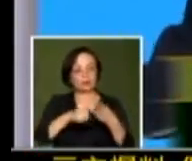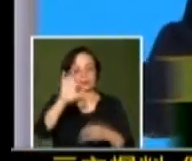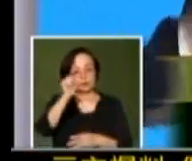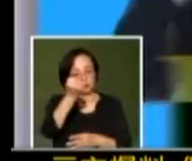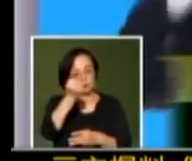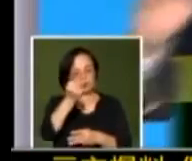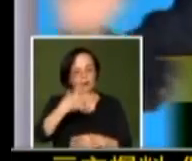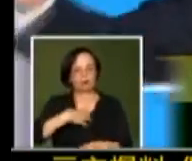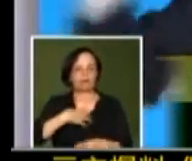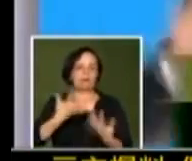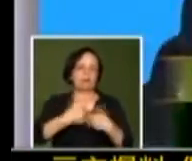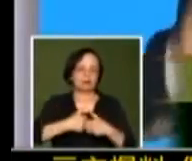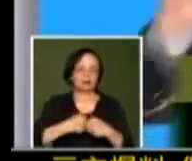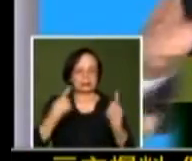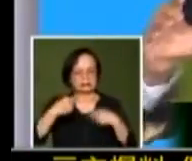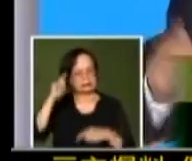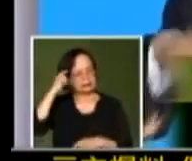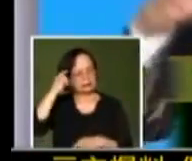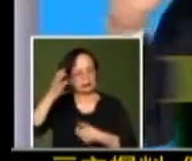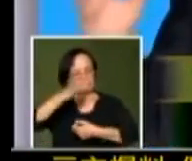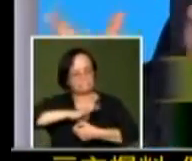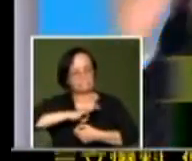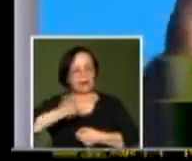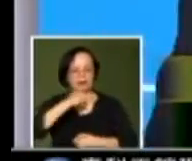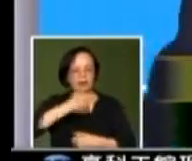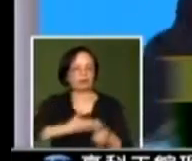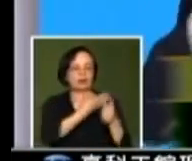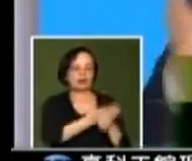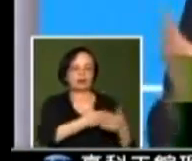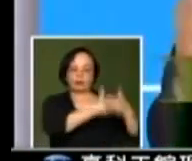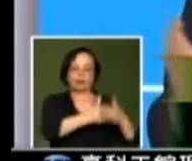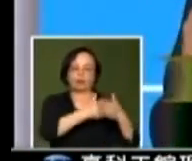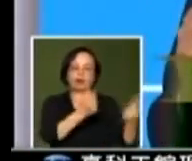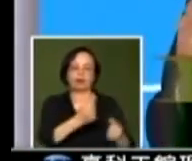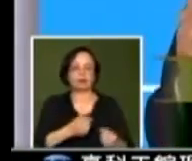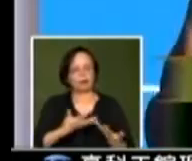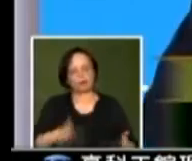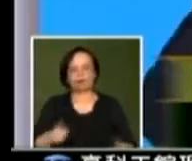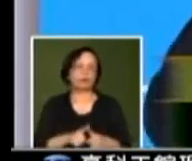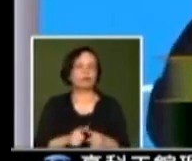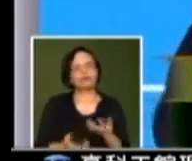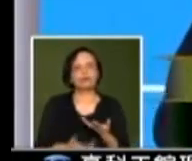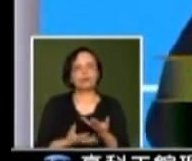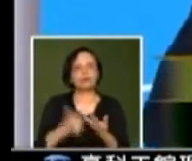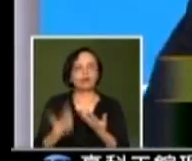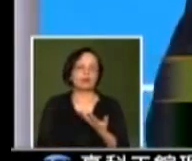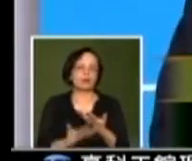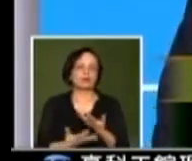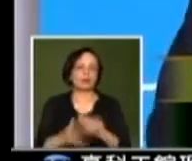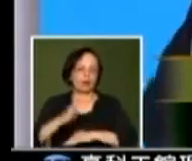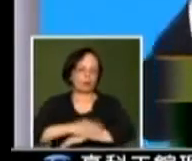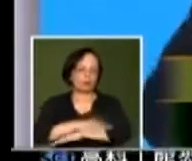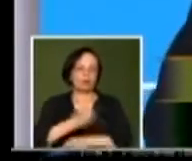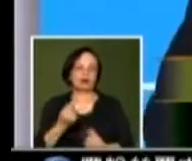英九要甲咱台湾要卖去予中国啊！这个呢，那是温水煮青蛙，真侪人无感受到。所以做一个